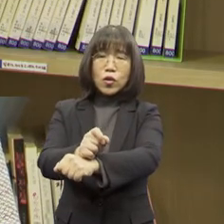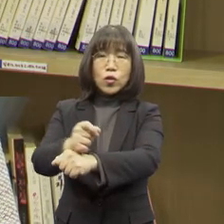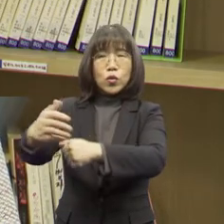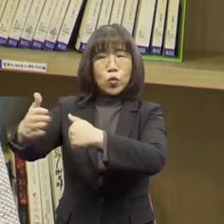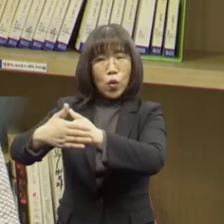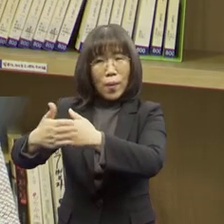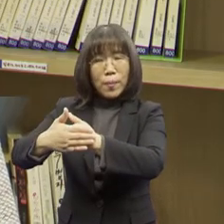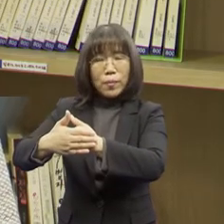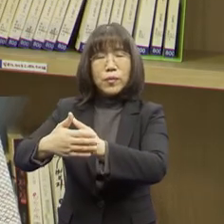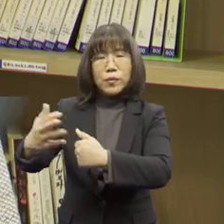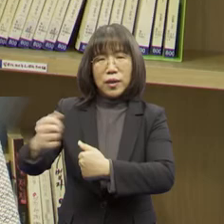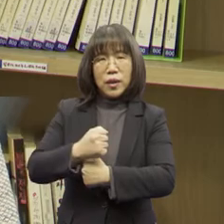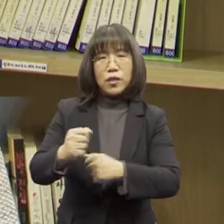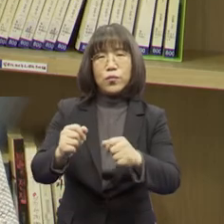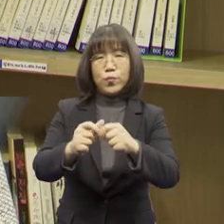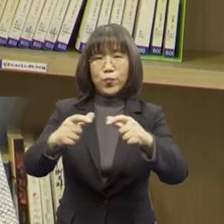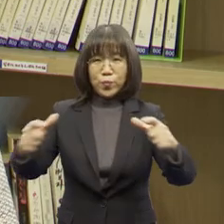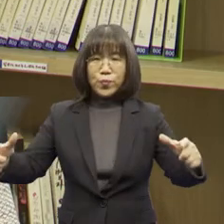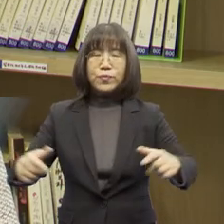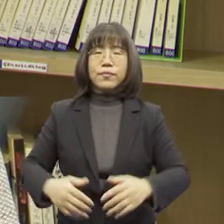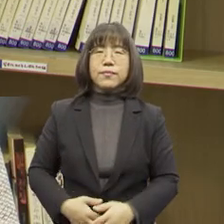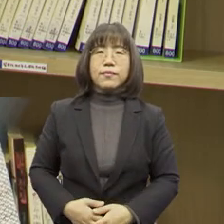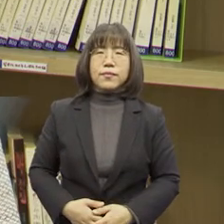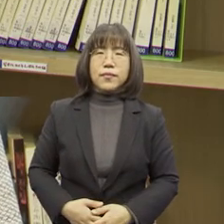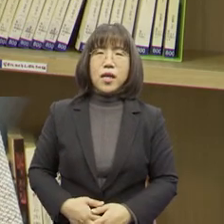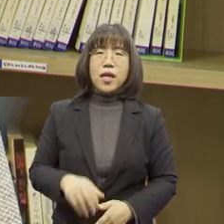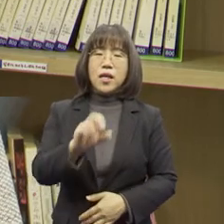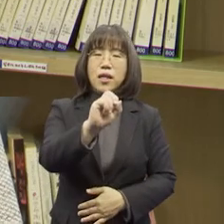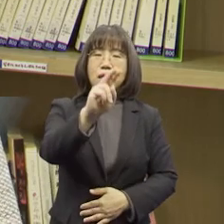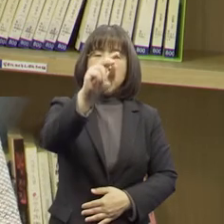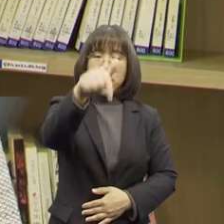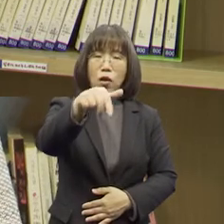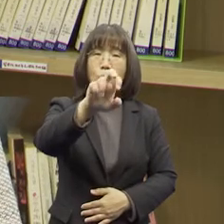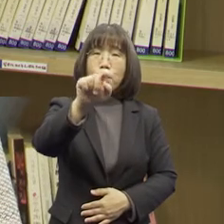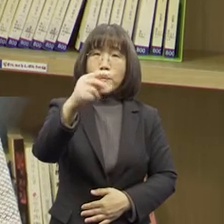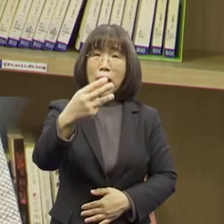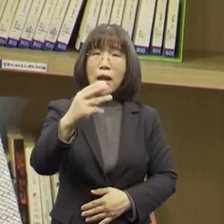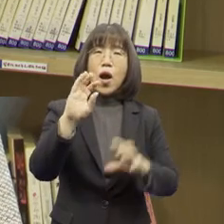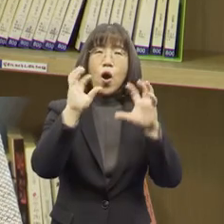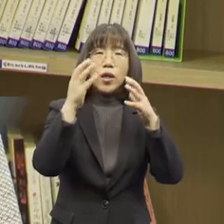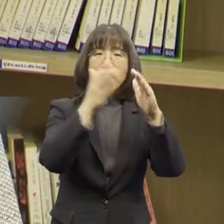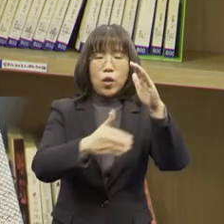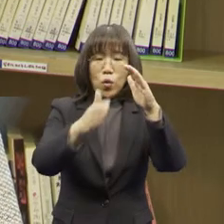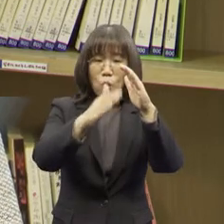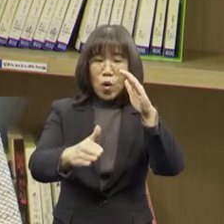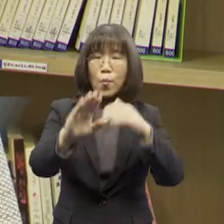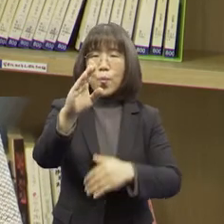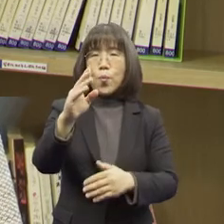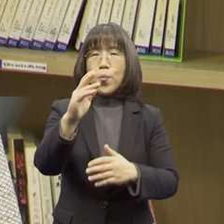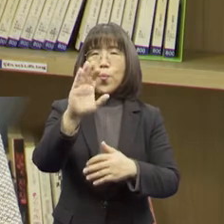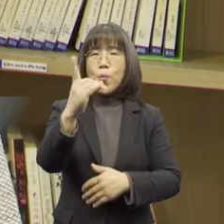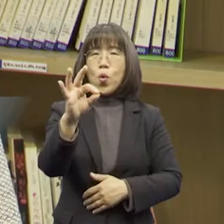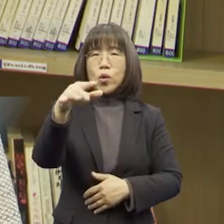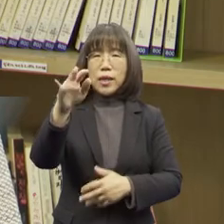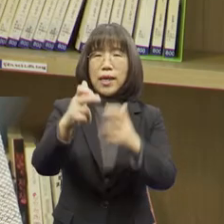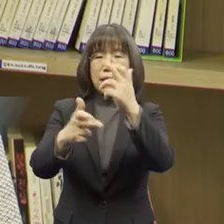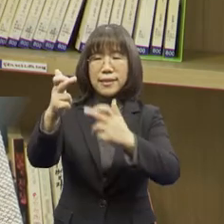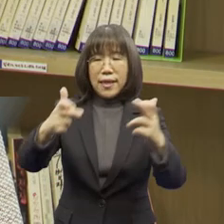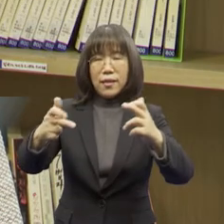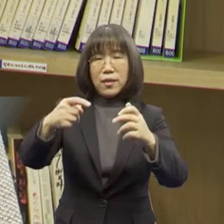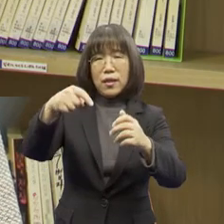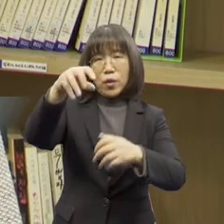부서의 협의 후에 사업을 확정했습니다. 올해는 영말 어린이공원, 봉제산 둘레길 입구